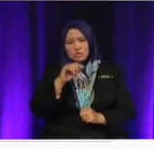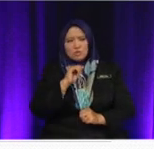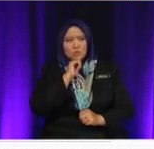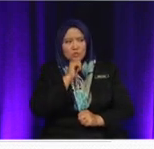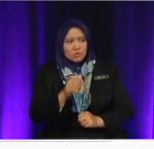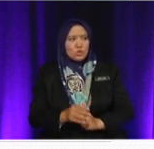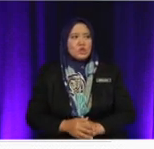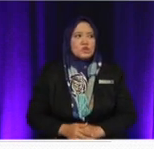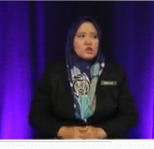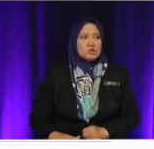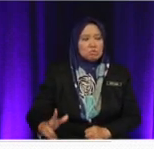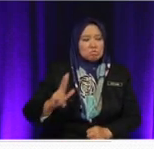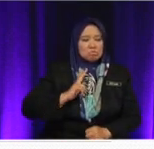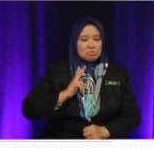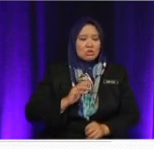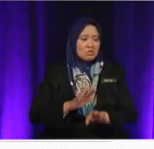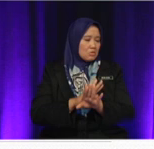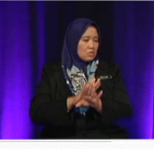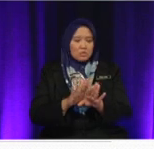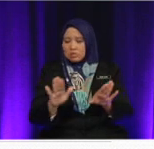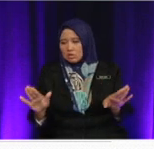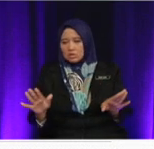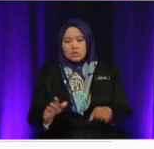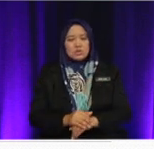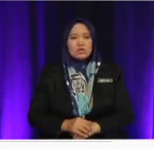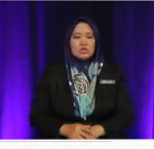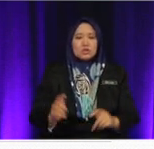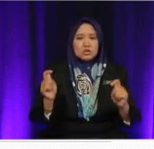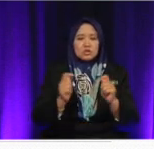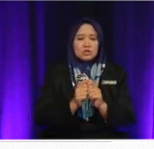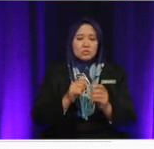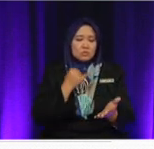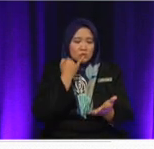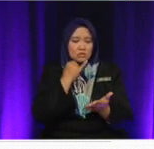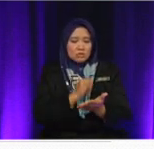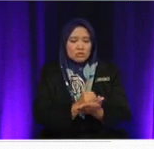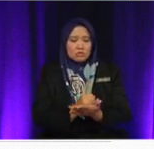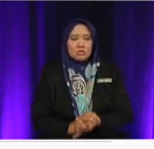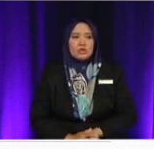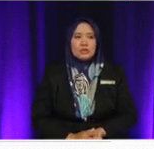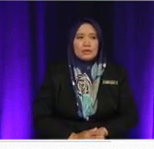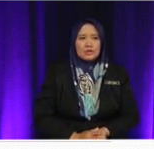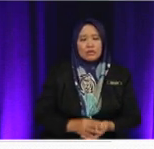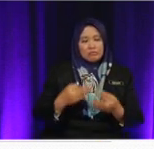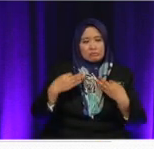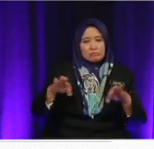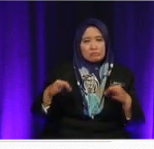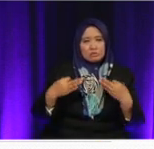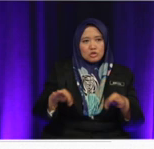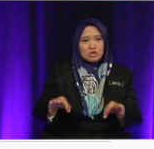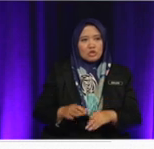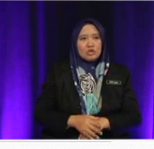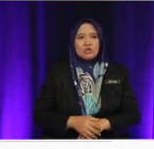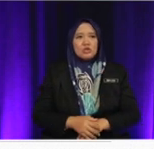janji. Dia tak melibatkan kawan, mentor, profesional dan perkhidmatan dia percuma ataupun